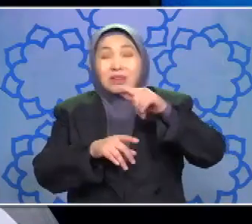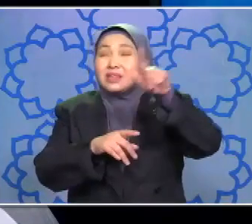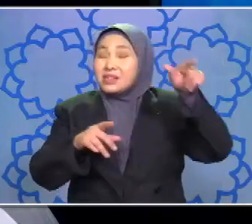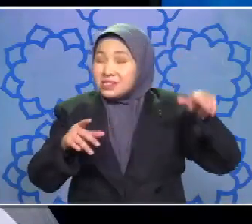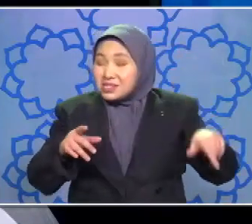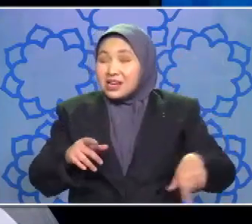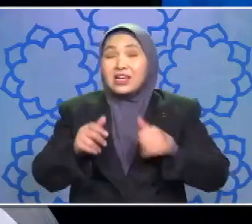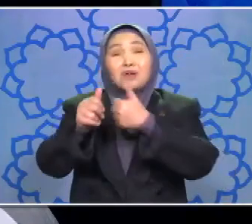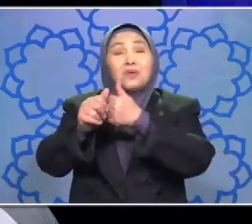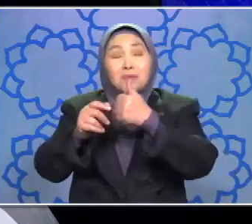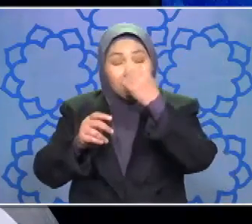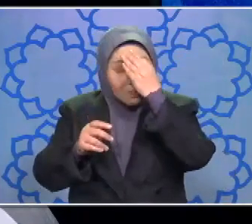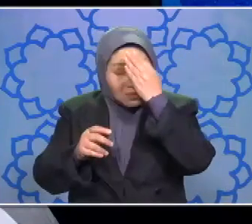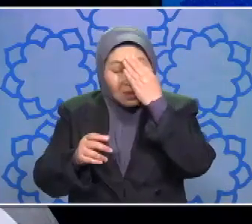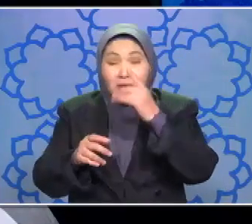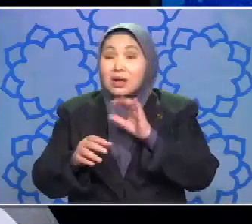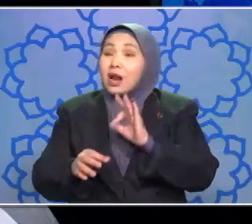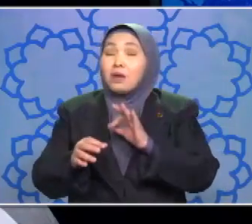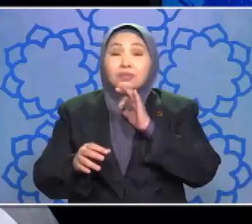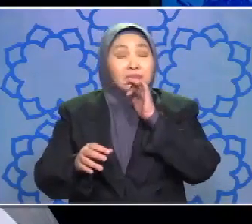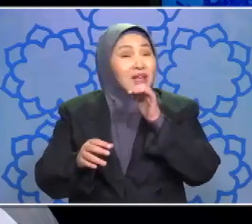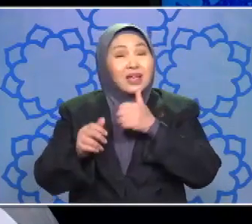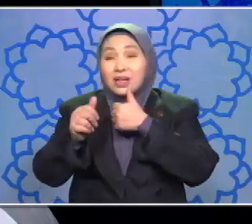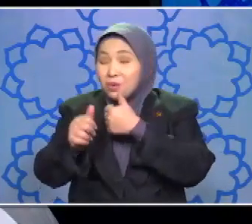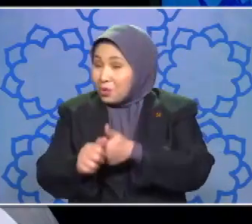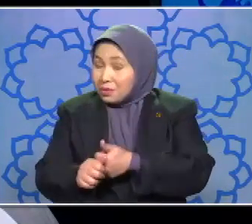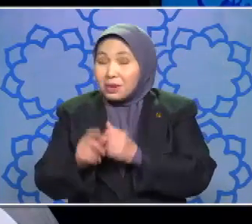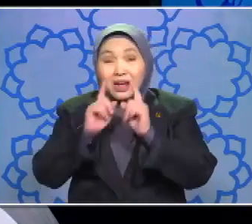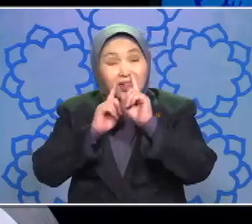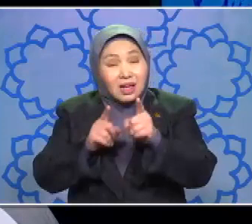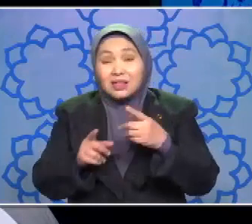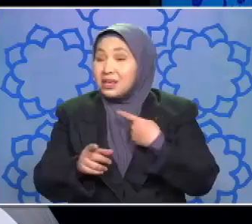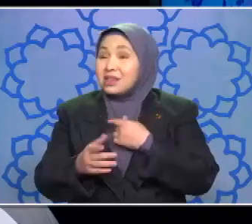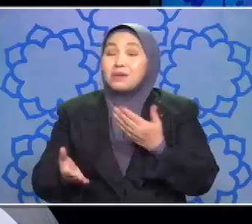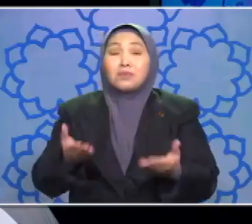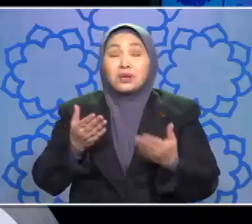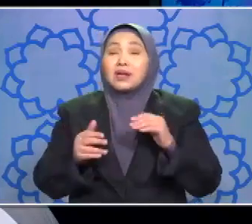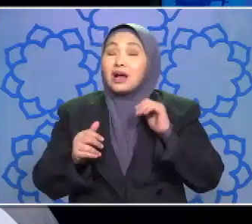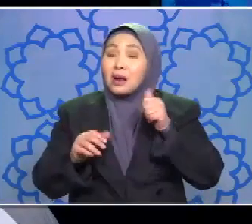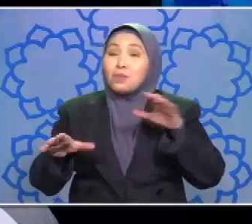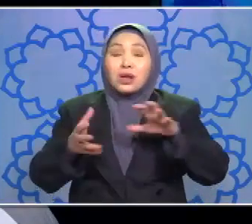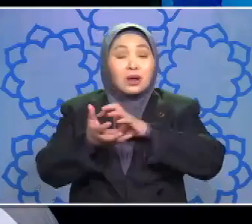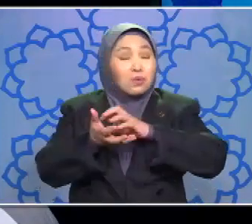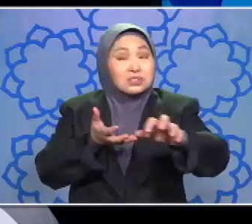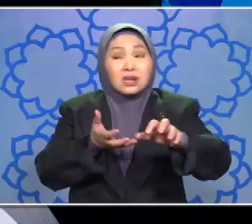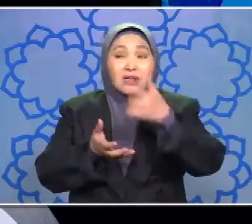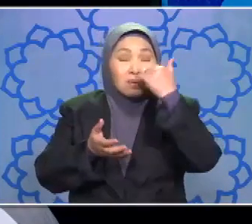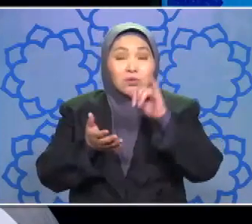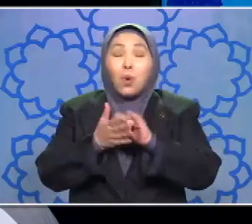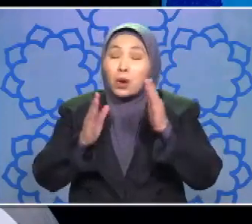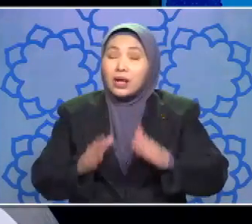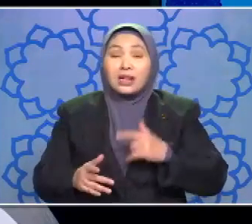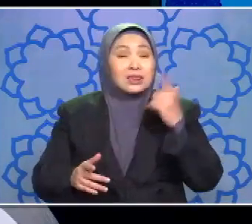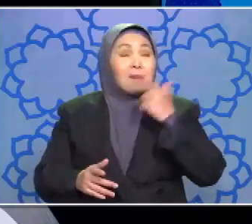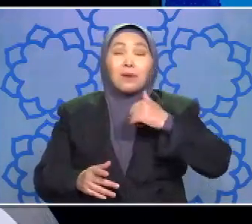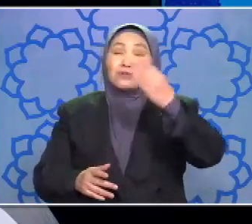ikut perintah untuk bersujud pada waktu ditentukan, maksudnya kita mungkin akan membuat kerosakan. Itu sebabnya orang yang tak nak sujud,